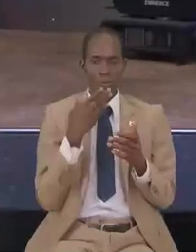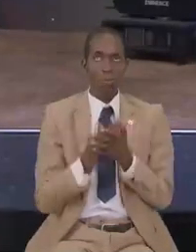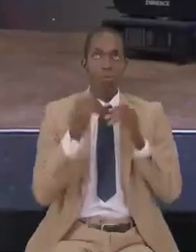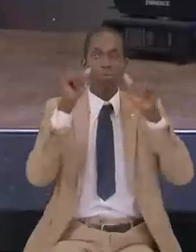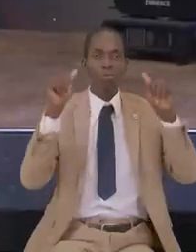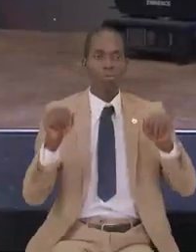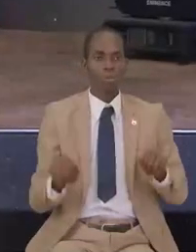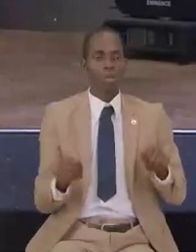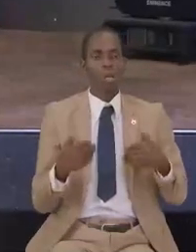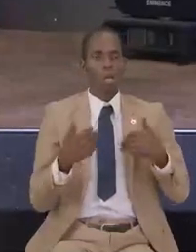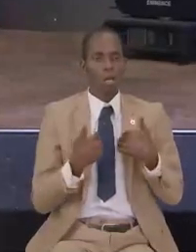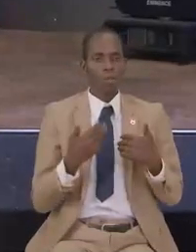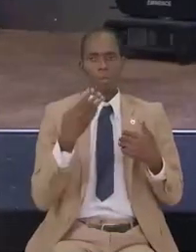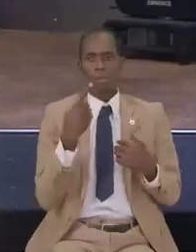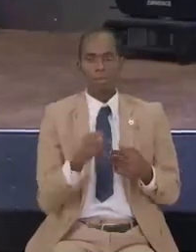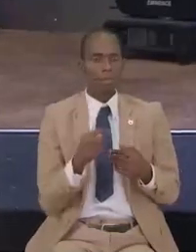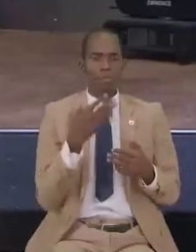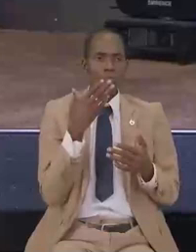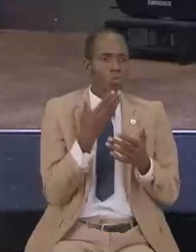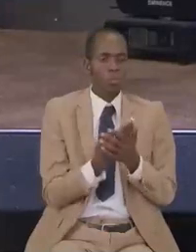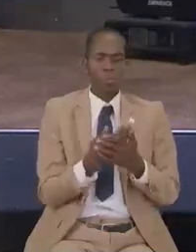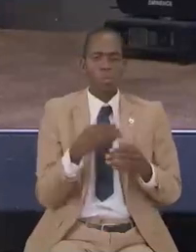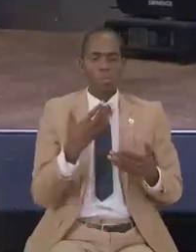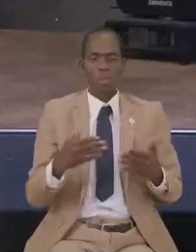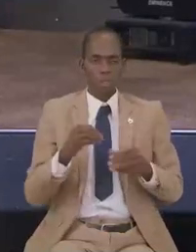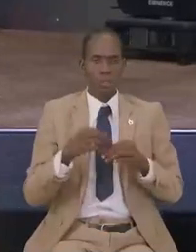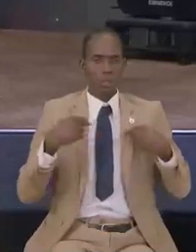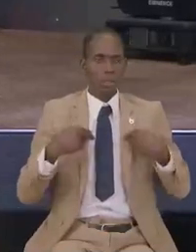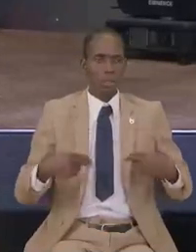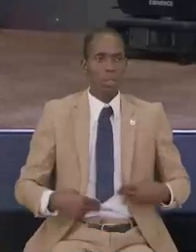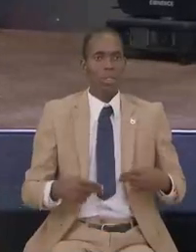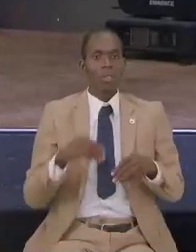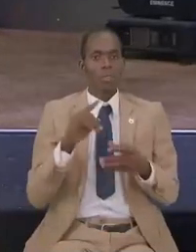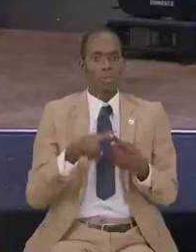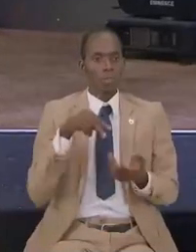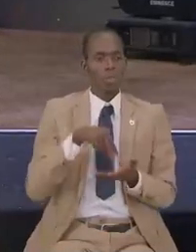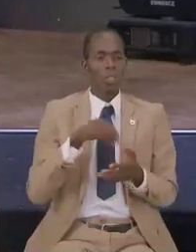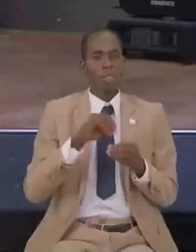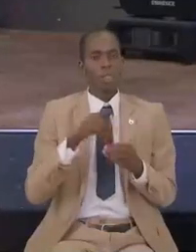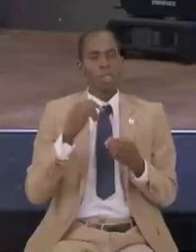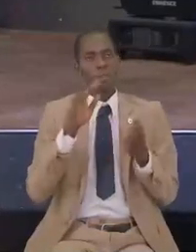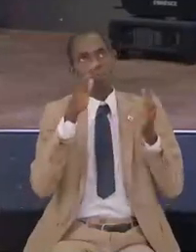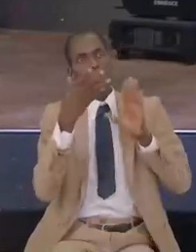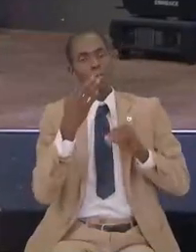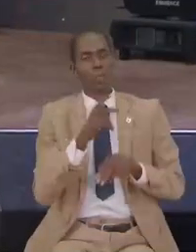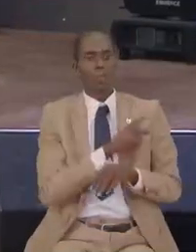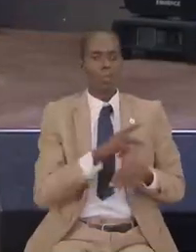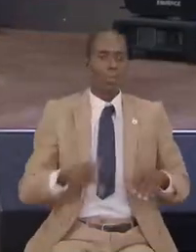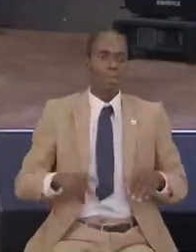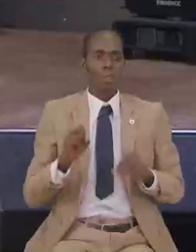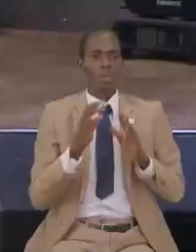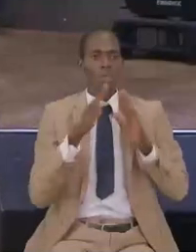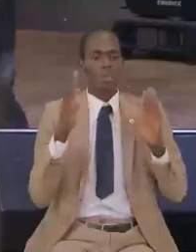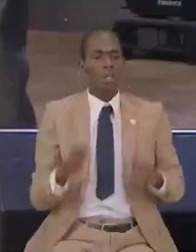ont l'intelligence, ils ont une bonne conduite. Et de servir dans le palais du roi. Et à